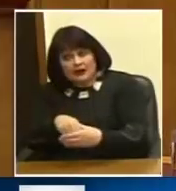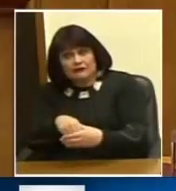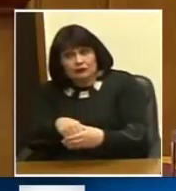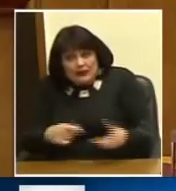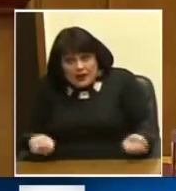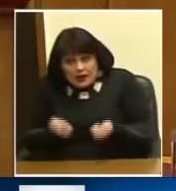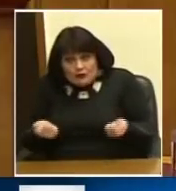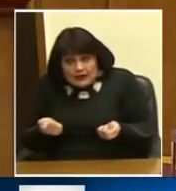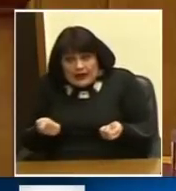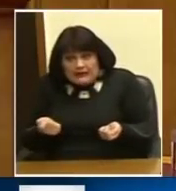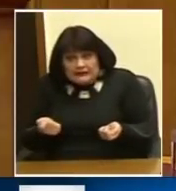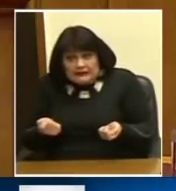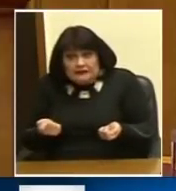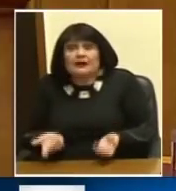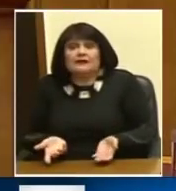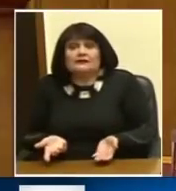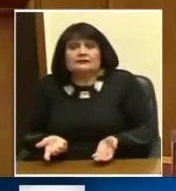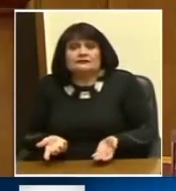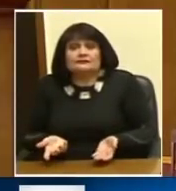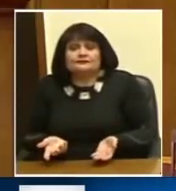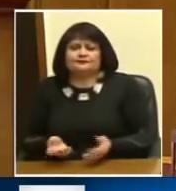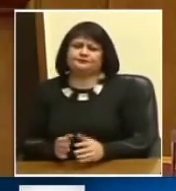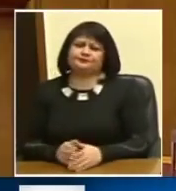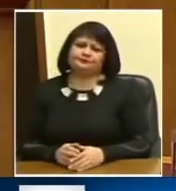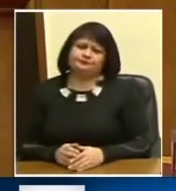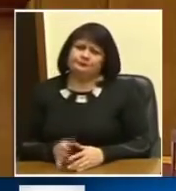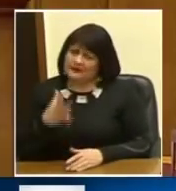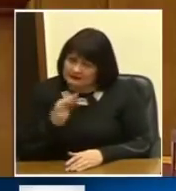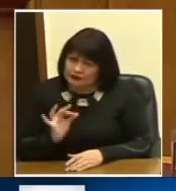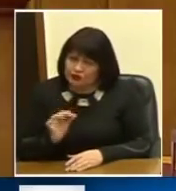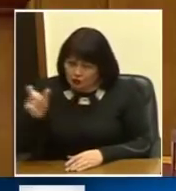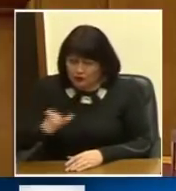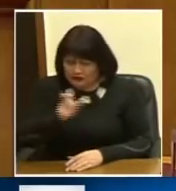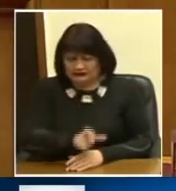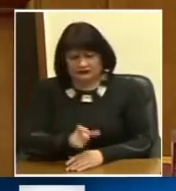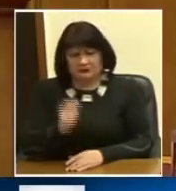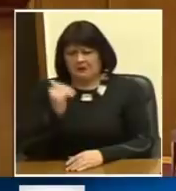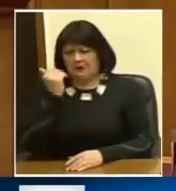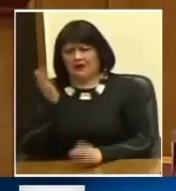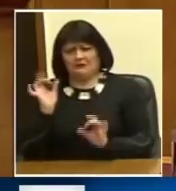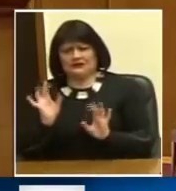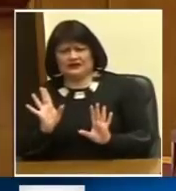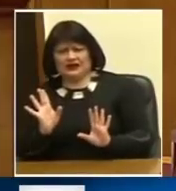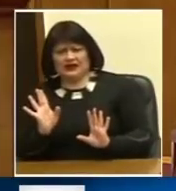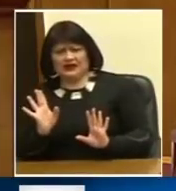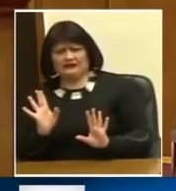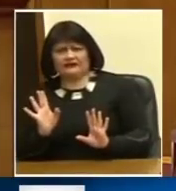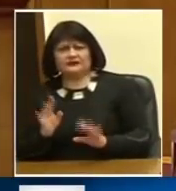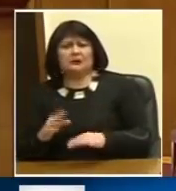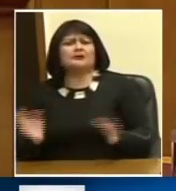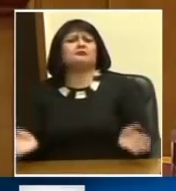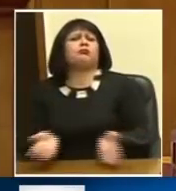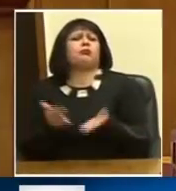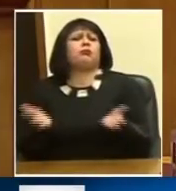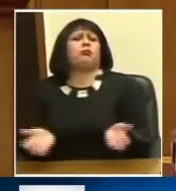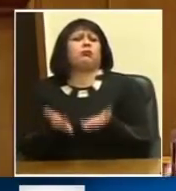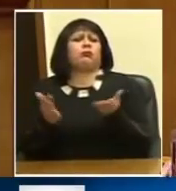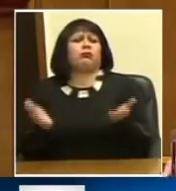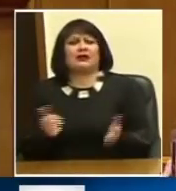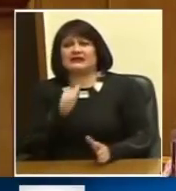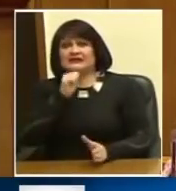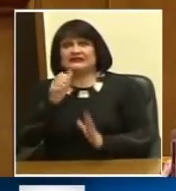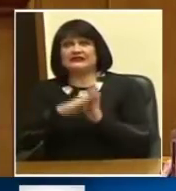αποτελεί αυτό λόγο? Και επειδή ακριβώς δεν έχετε άποψη, είστε υποχρεωμένοι να λέτε πυροτεχνήματα.